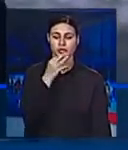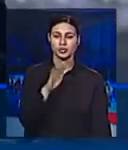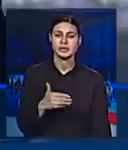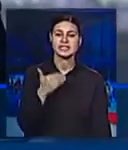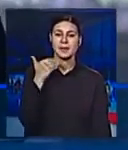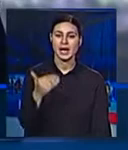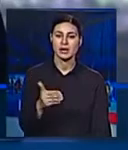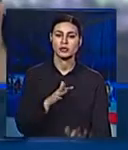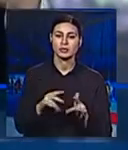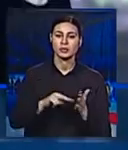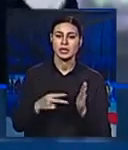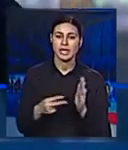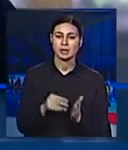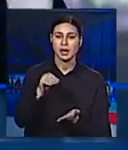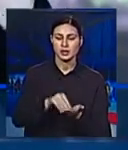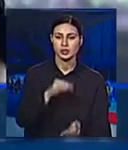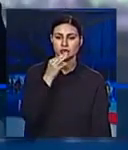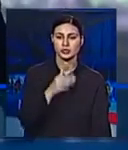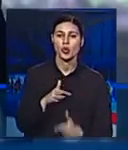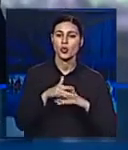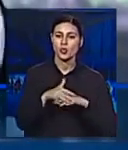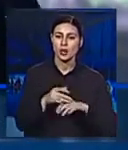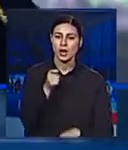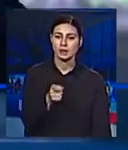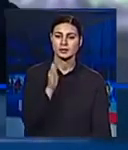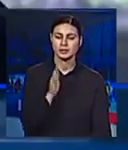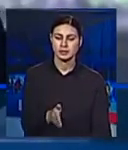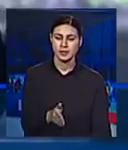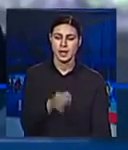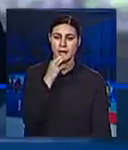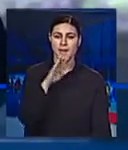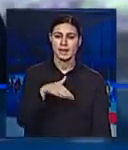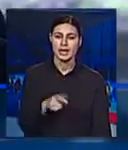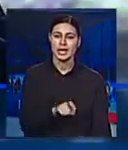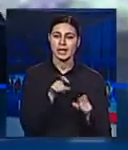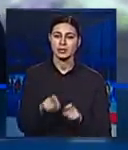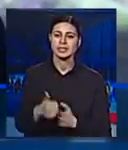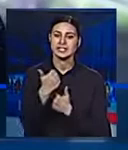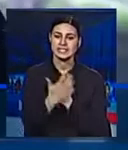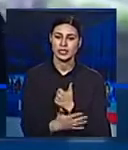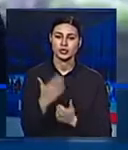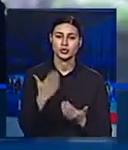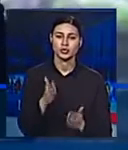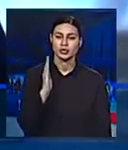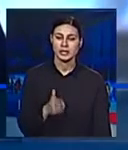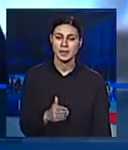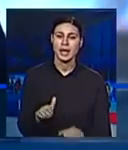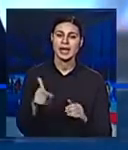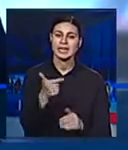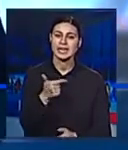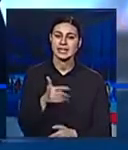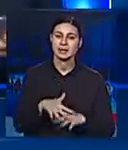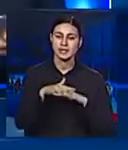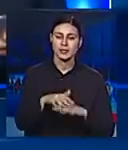სამხარეო სამოქმედო გეგმაში შესაბამისი კრიტერიუმებით ქულები მიენიჭოს, მერე უკვე გადმოვიდეს ცენტრში თუ ხდება კაპიტალური გრანტების